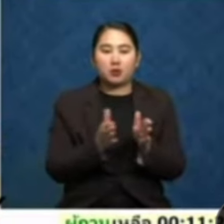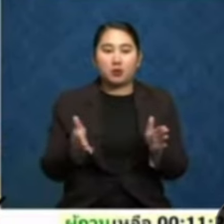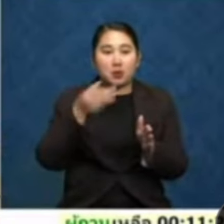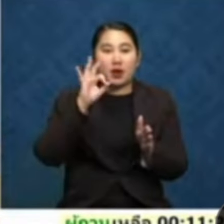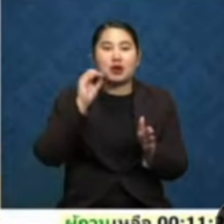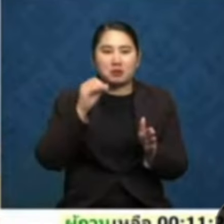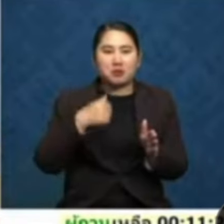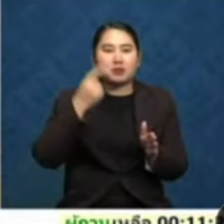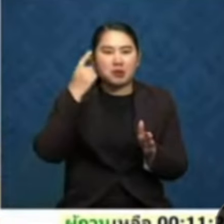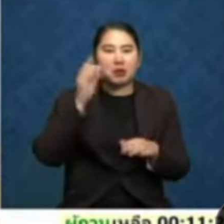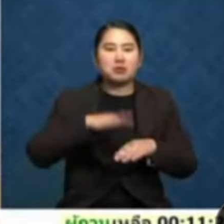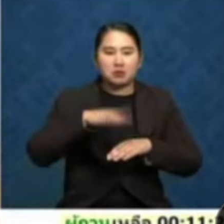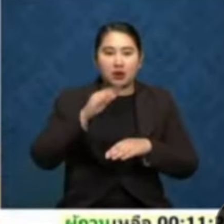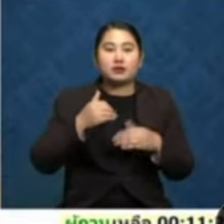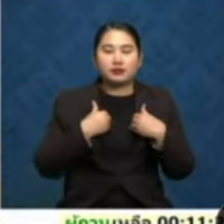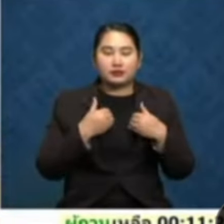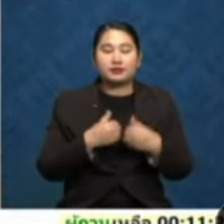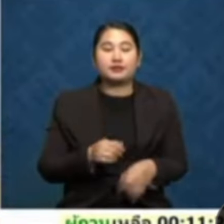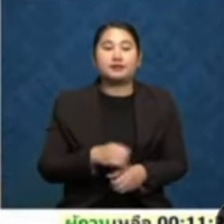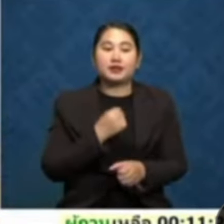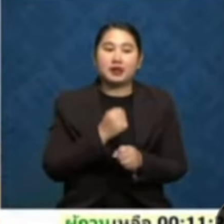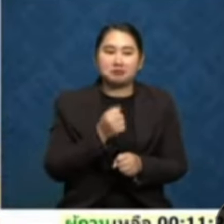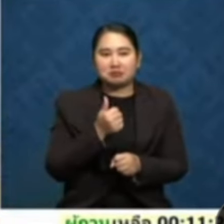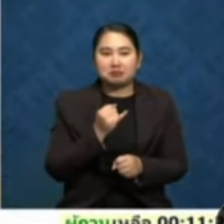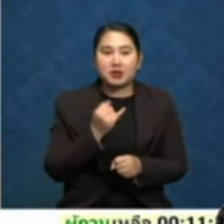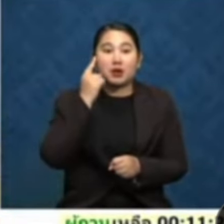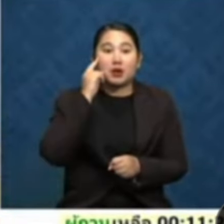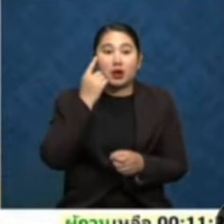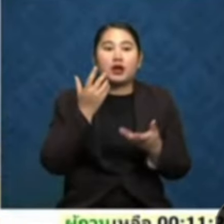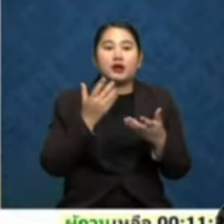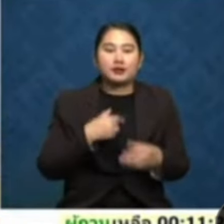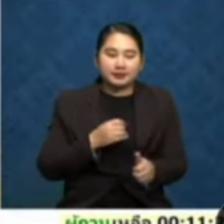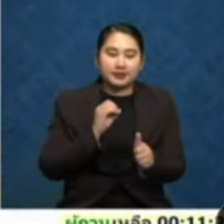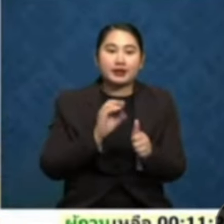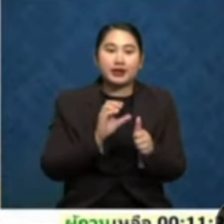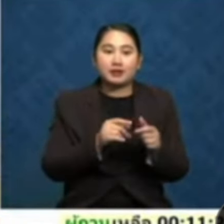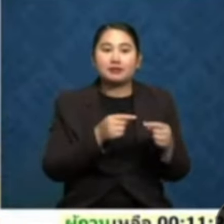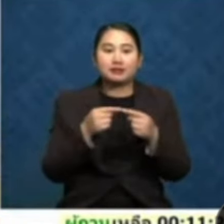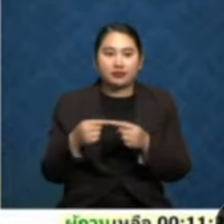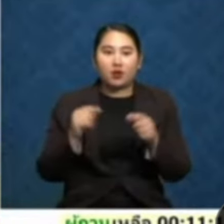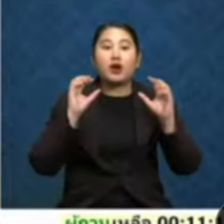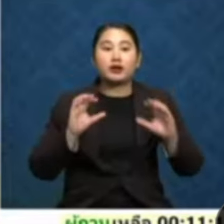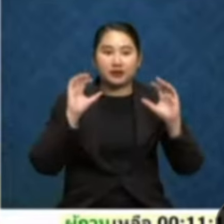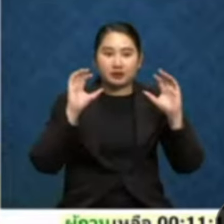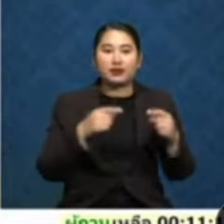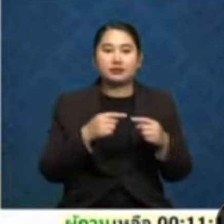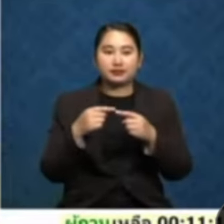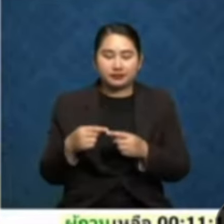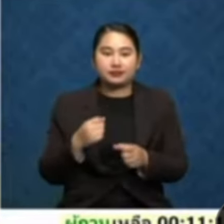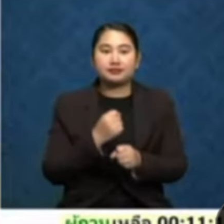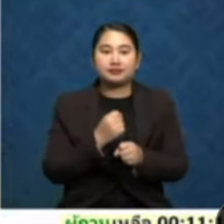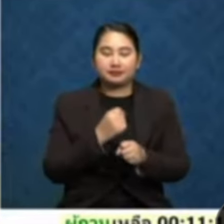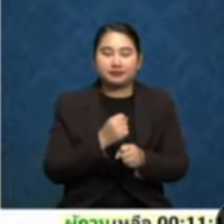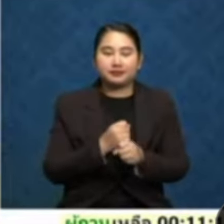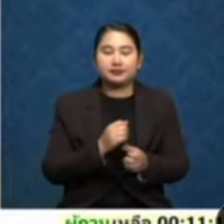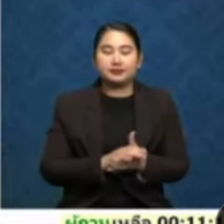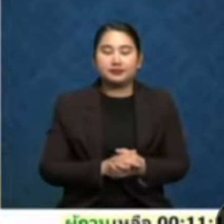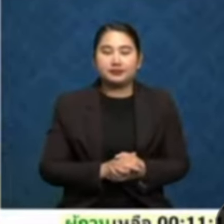เนี่ยผมคิดว่าล่าช้าเกินไปครับมีความเป็นไปได้มากน้อยอย่างไรครับอยากจะส่งข้อเสนอแนะผ่านท่านประธานไปยังรัฐบาลนะครับว่า